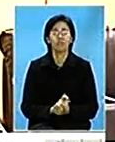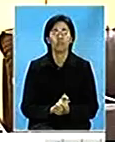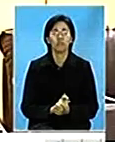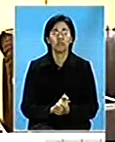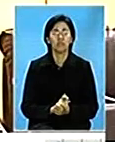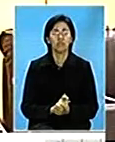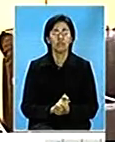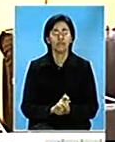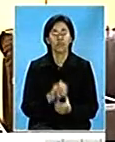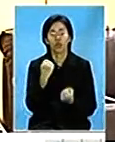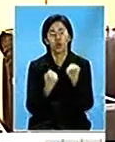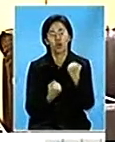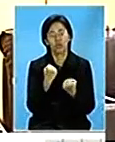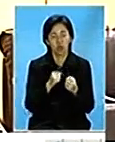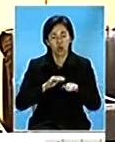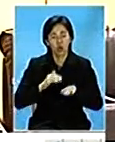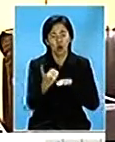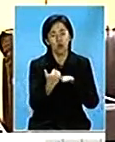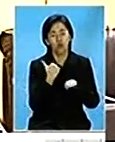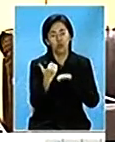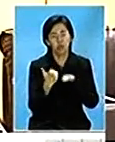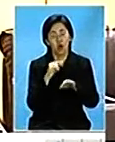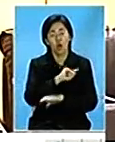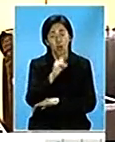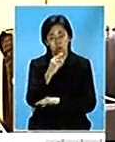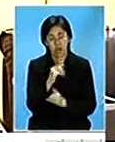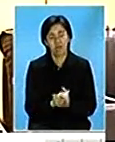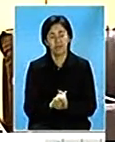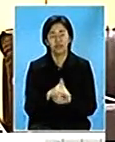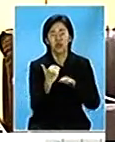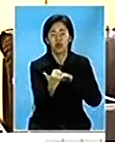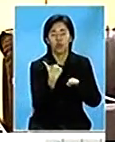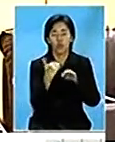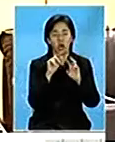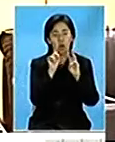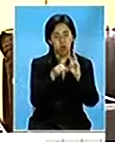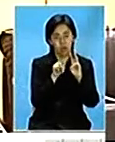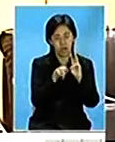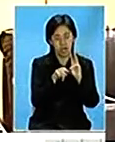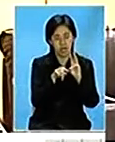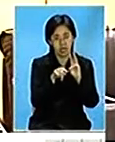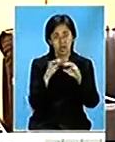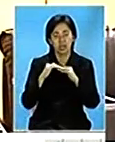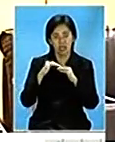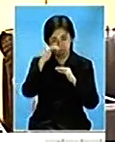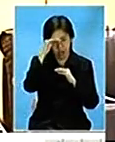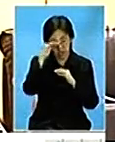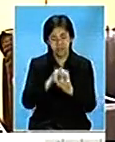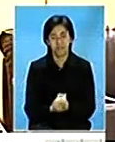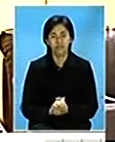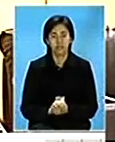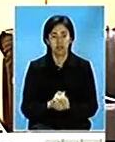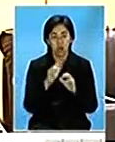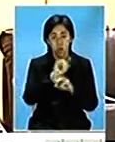นต์วิ่งวันละไม่ตั้งแต่เกณฑ์เฉลี่ยตั้งแต่ 6,000 คันขึ้นไป 6,000 คัน